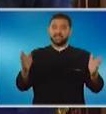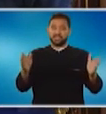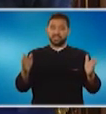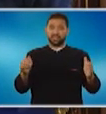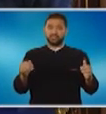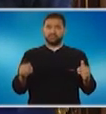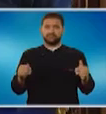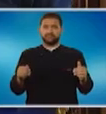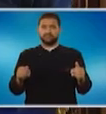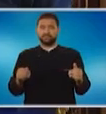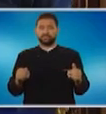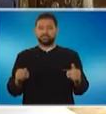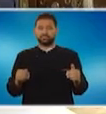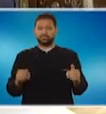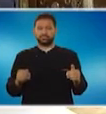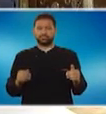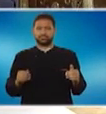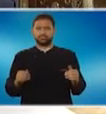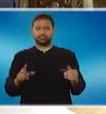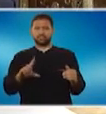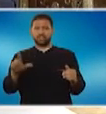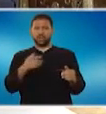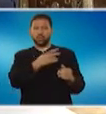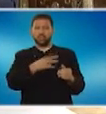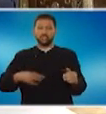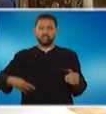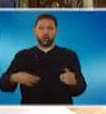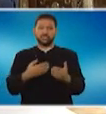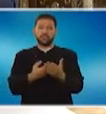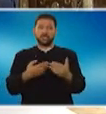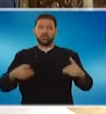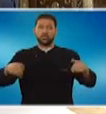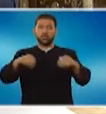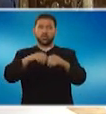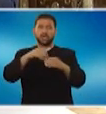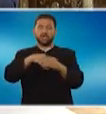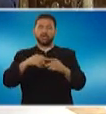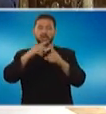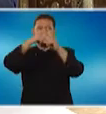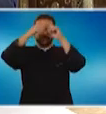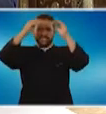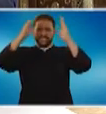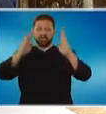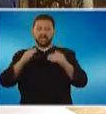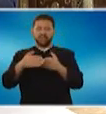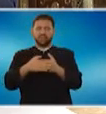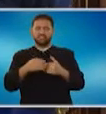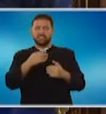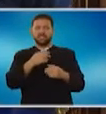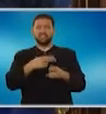deschidere până la urmă a lui Hristos către noi. În biserică, în fața Sfintei